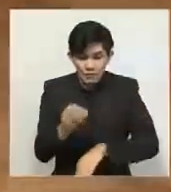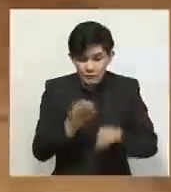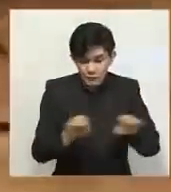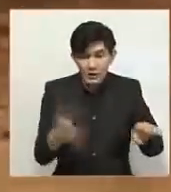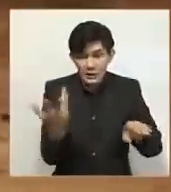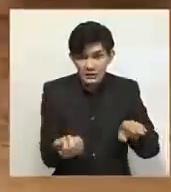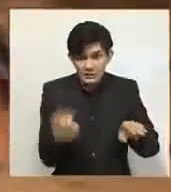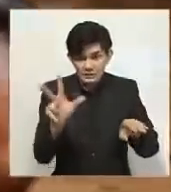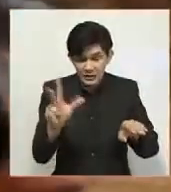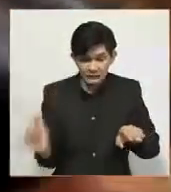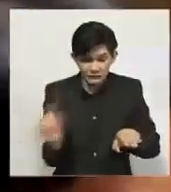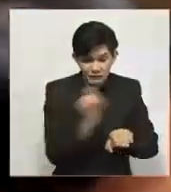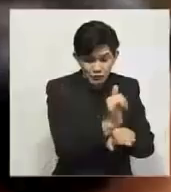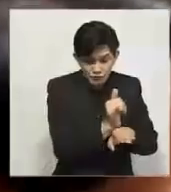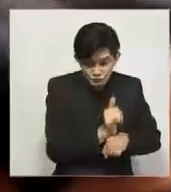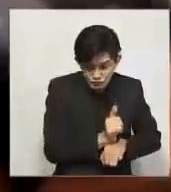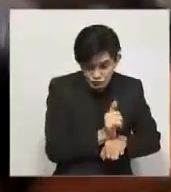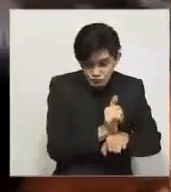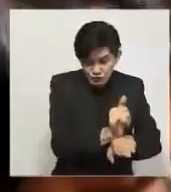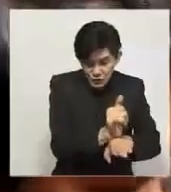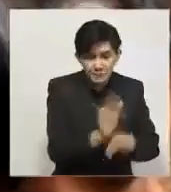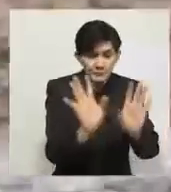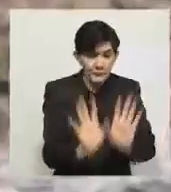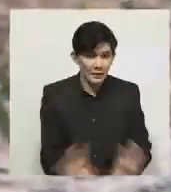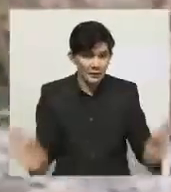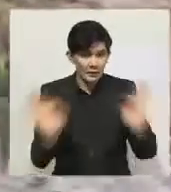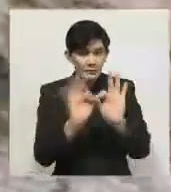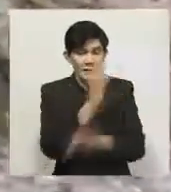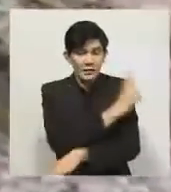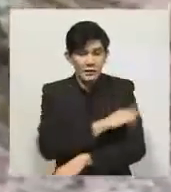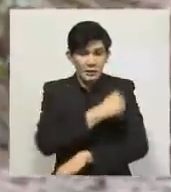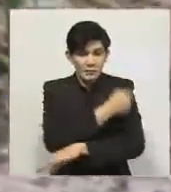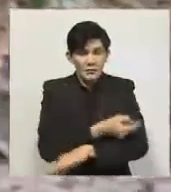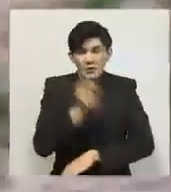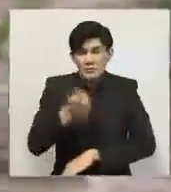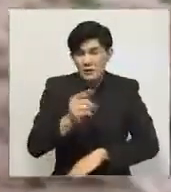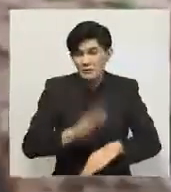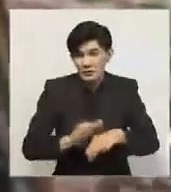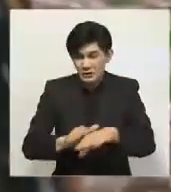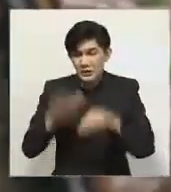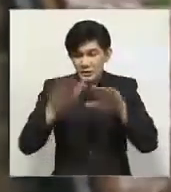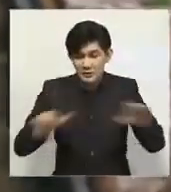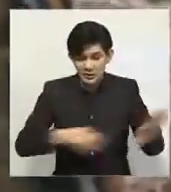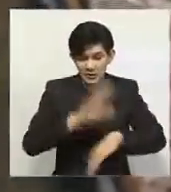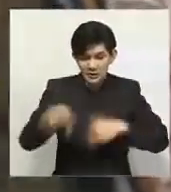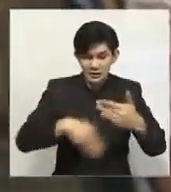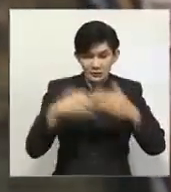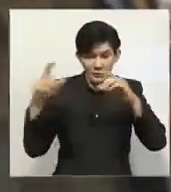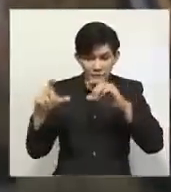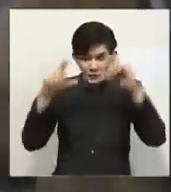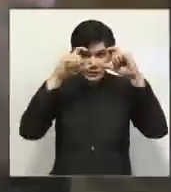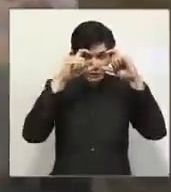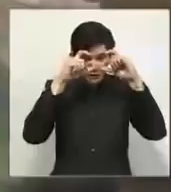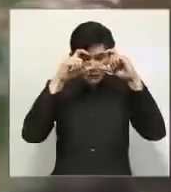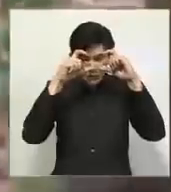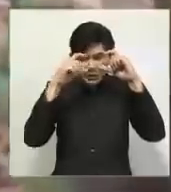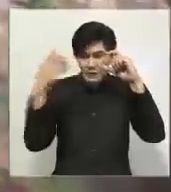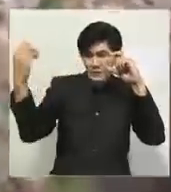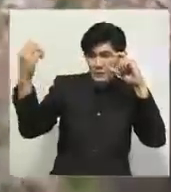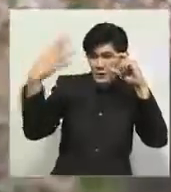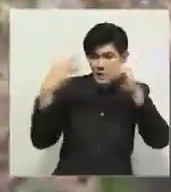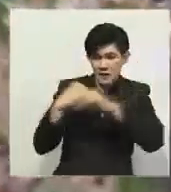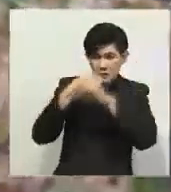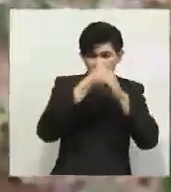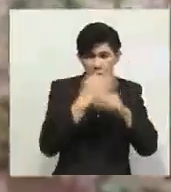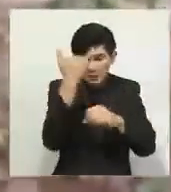คันที่จอดรอสแตนบายสิ่งที่สำคัญที่แพทย์ได้เน้นย้ำคือการให้เด็กทุกคนใส่แว่นตากรองแสงเนื่องจาก